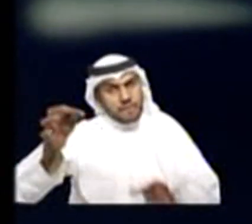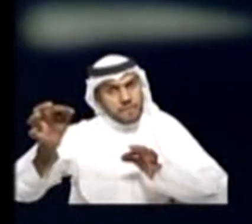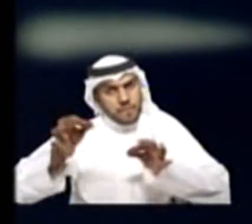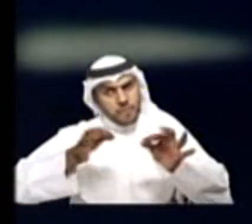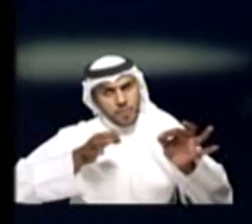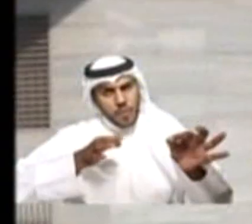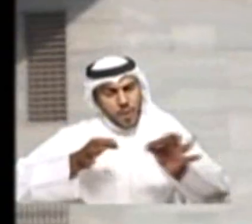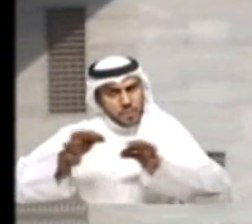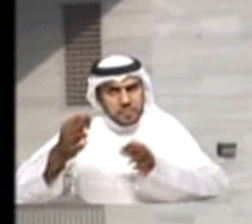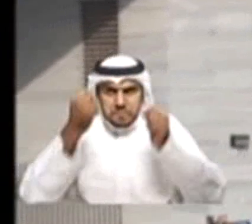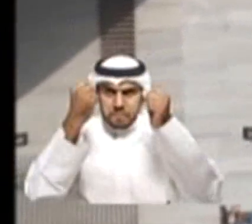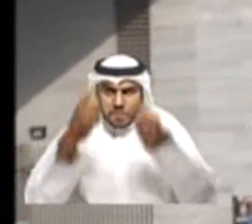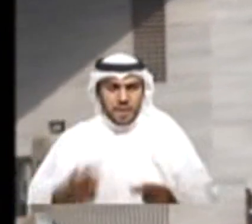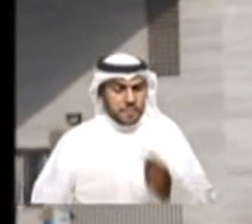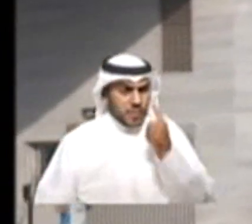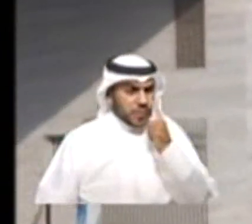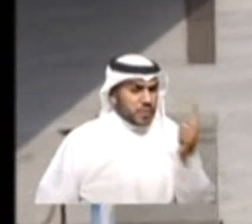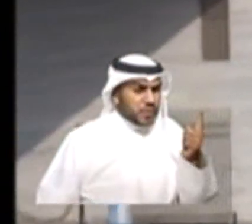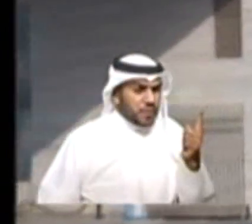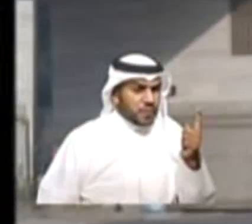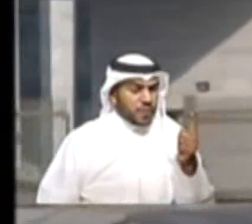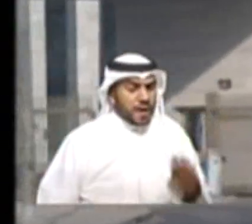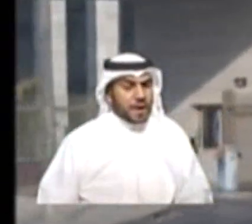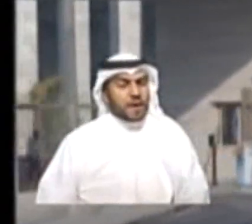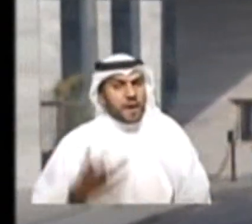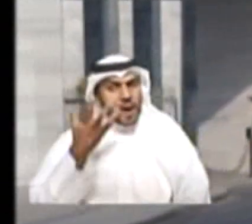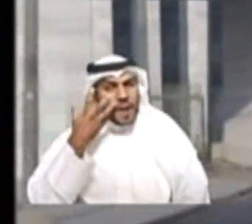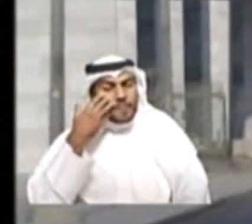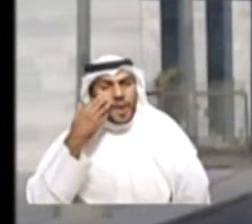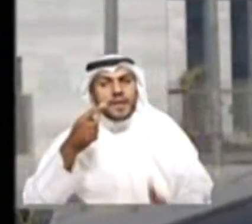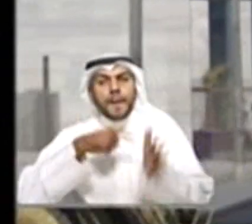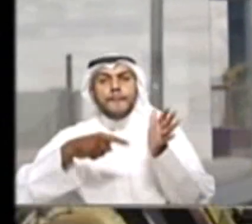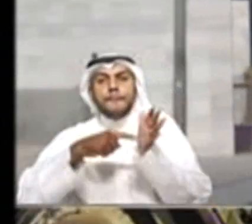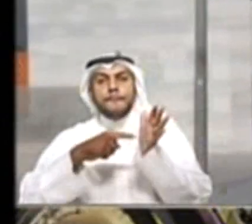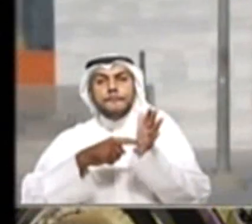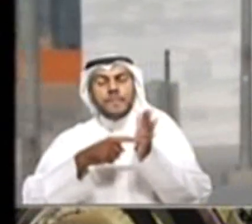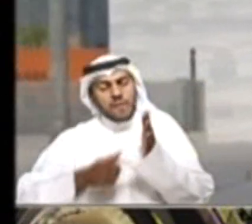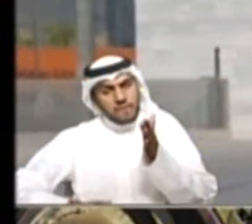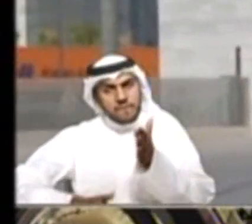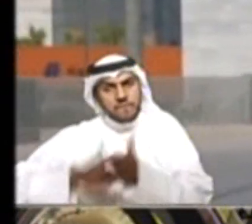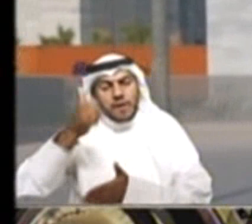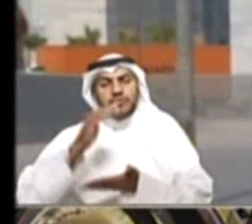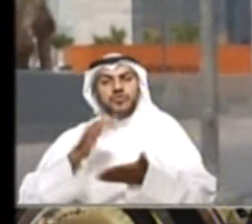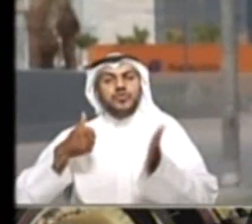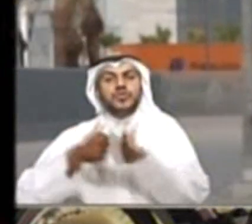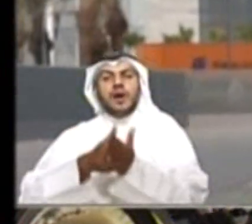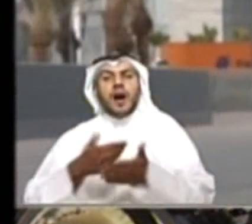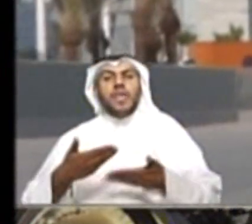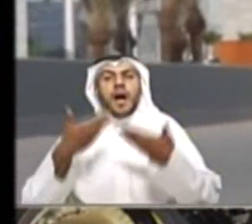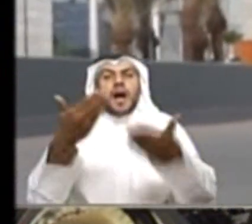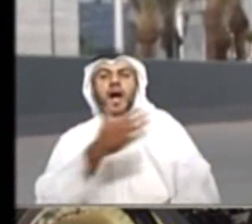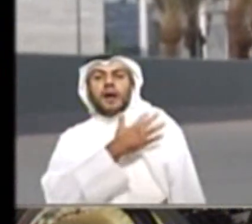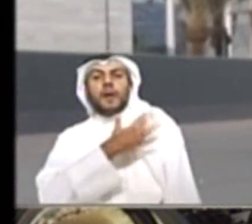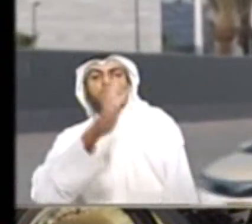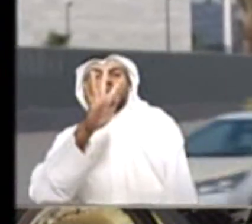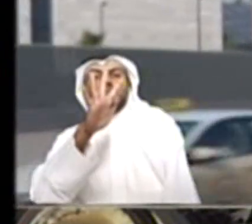في الشرق الأوسط وشمال أفريقيا لعام 2018. ونال المشروع شهادة 5 نجوم